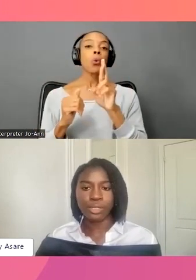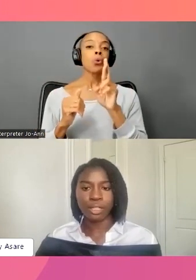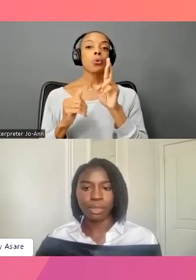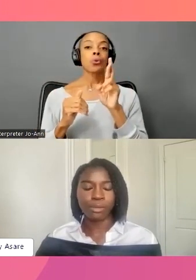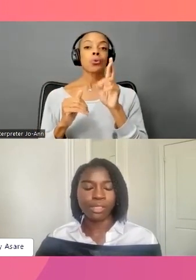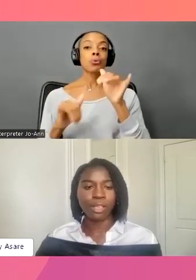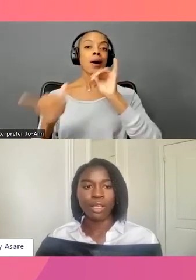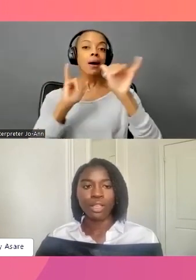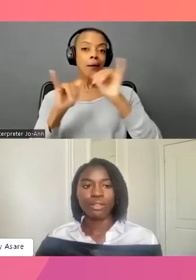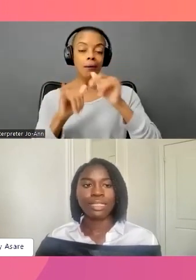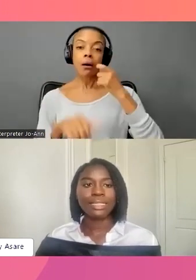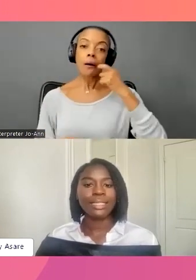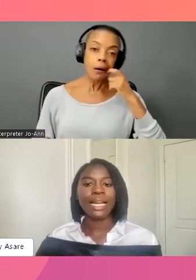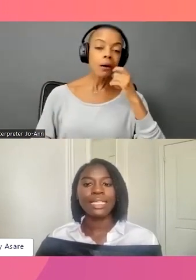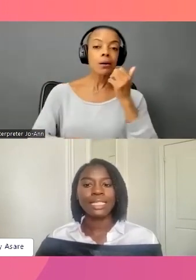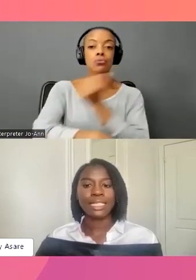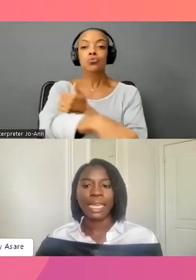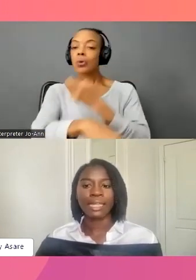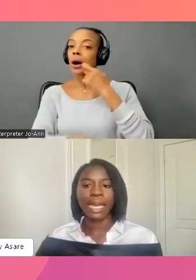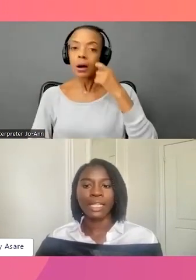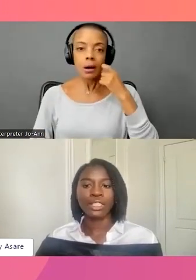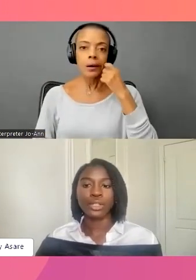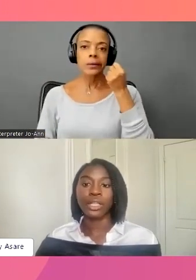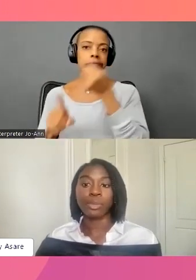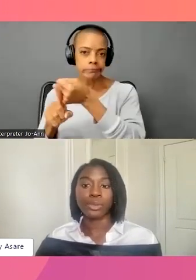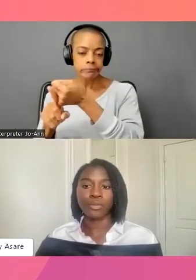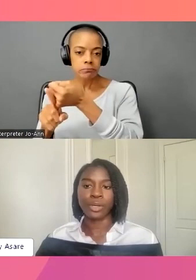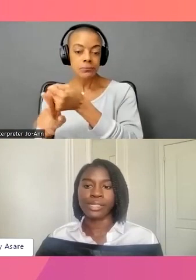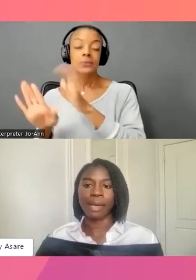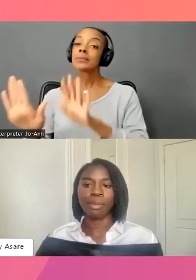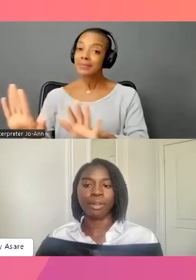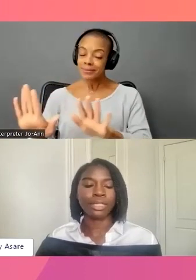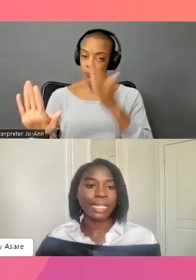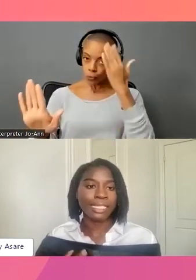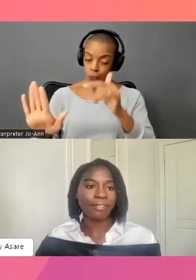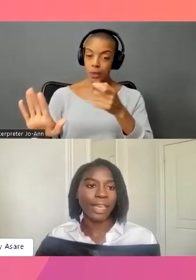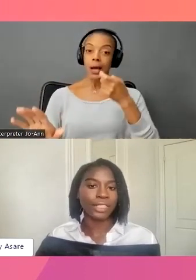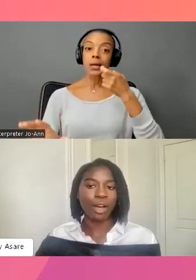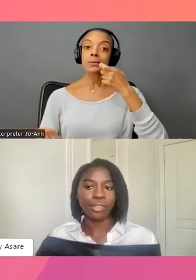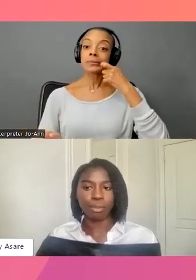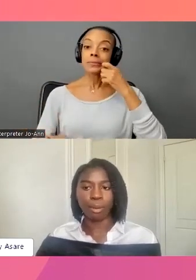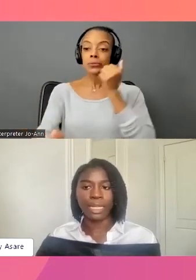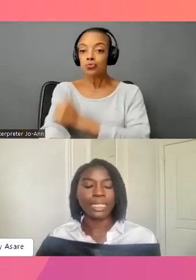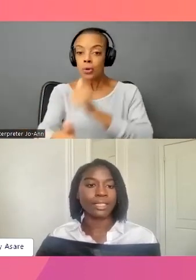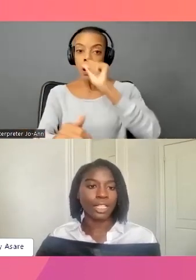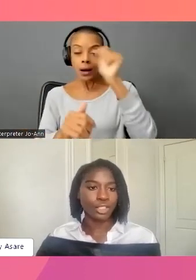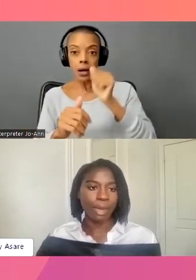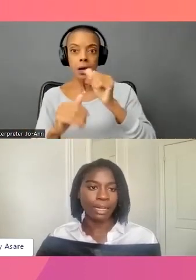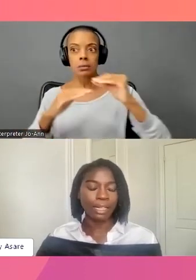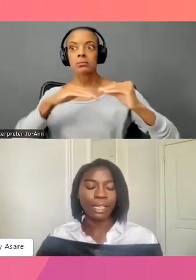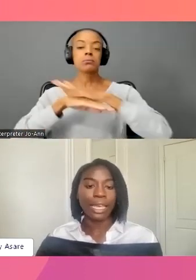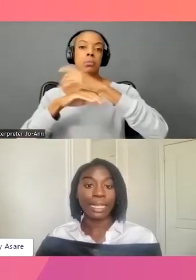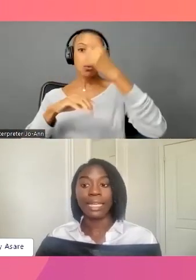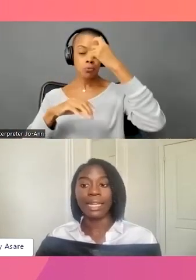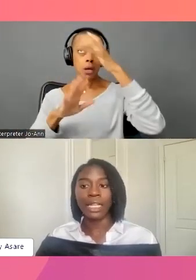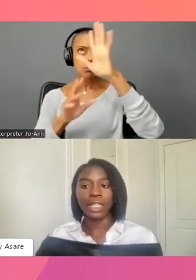par exemple, aussi un AVC ou bon, un abus de drogue. Ça ne veut pas dire